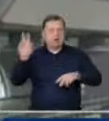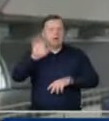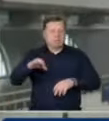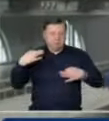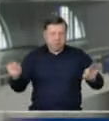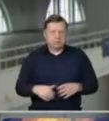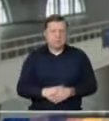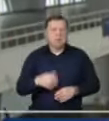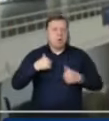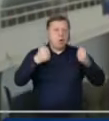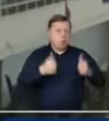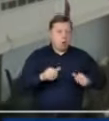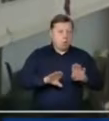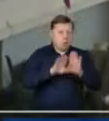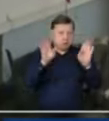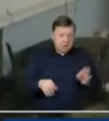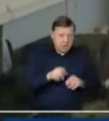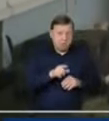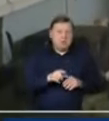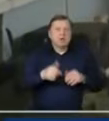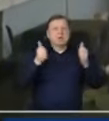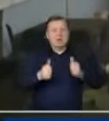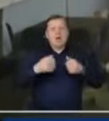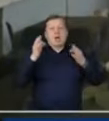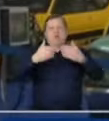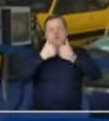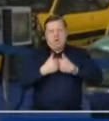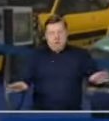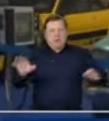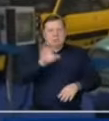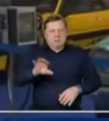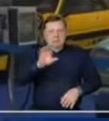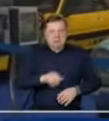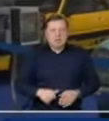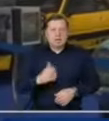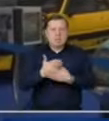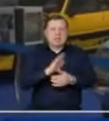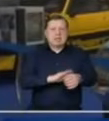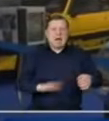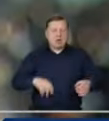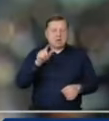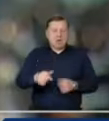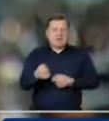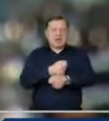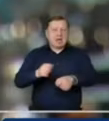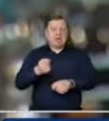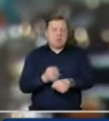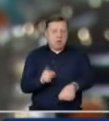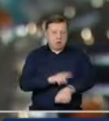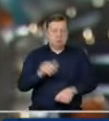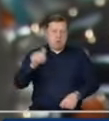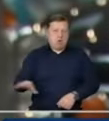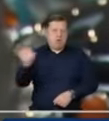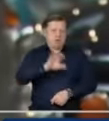Po przymusowym postoju Muzeum Motoryzacji wcisnęło gaz do dechy i otworzyło się dla zwiedzających. Na terenie Międzynarodowych Targów Poznańskich można oglądać klasyki z różnych